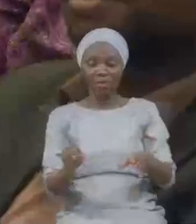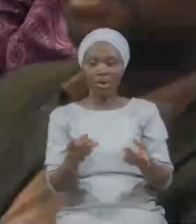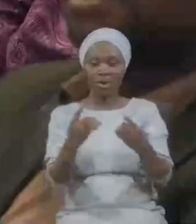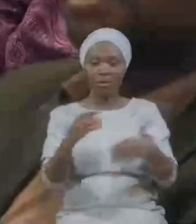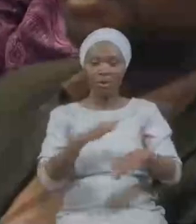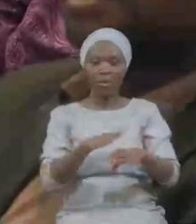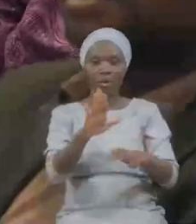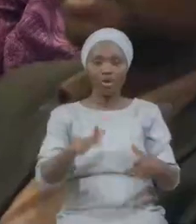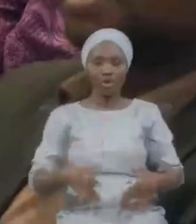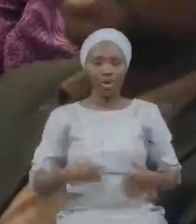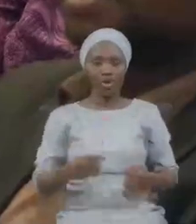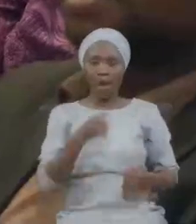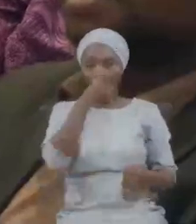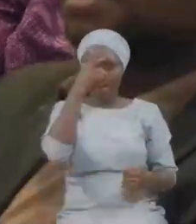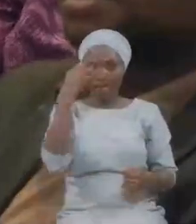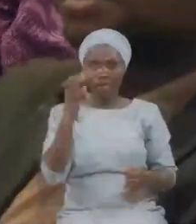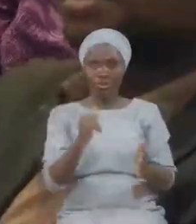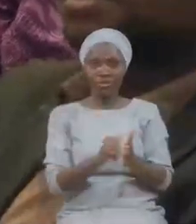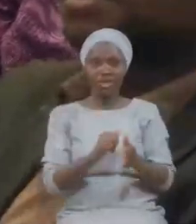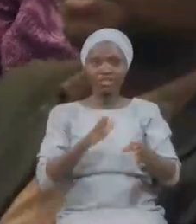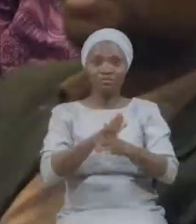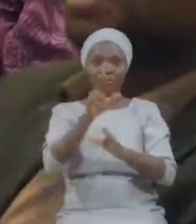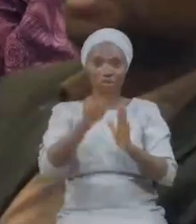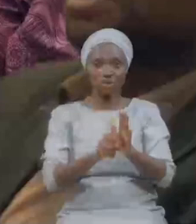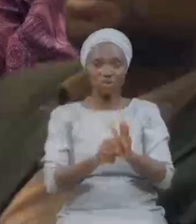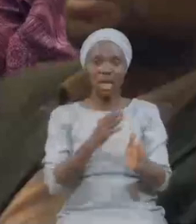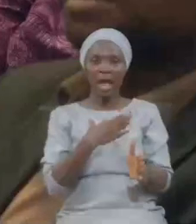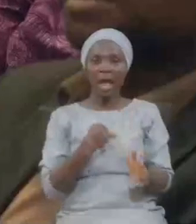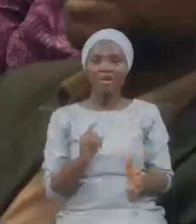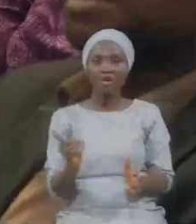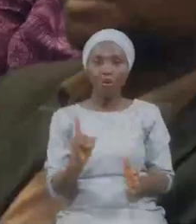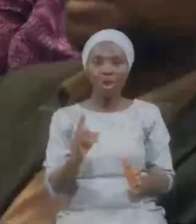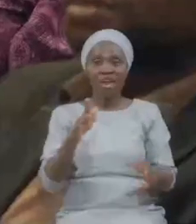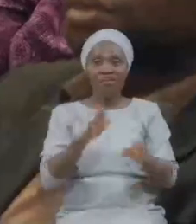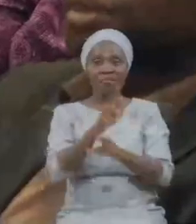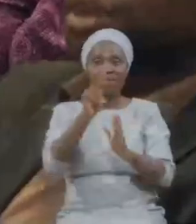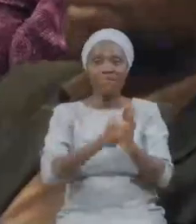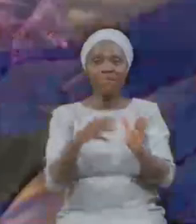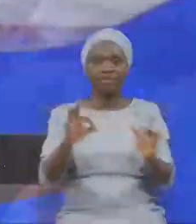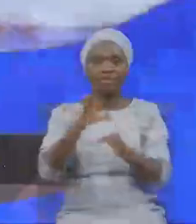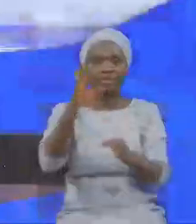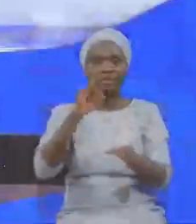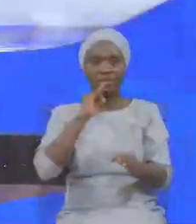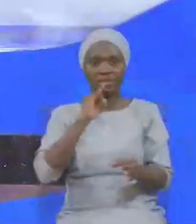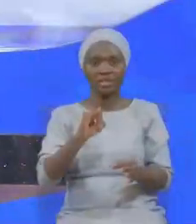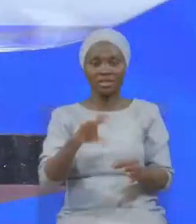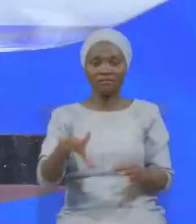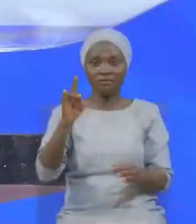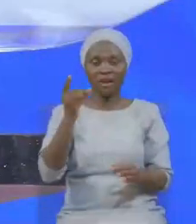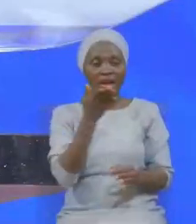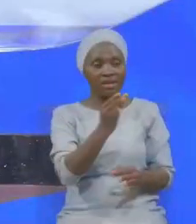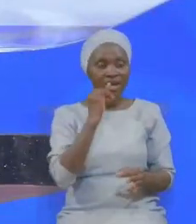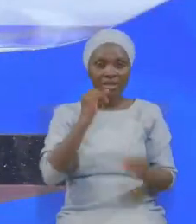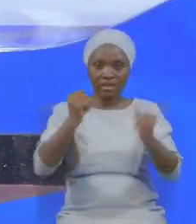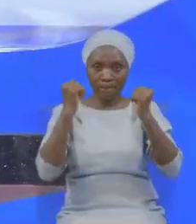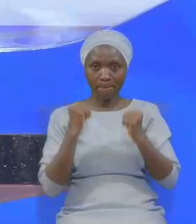À cause de cette plénitude, lorsque là où il y a la plénitude de l'esprit, il y a la puissance illimitée.